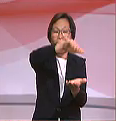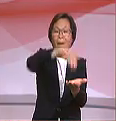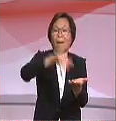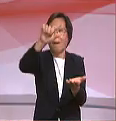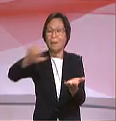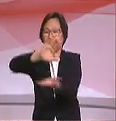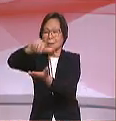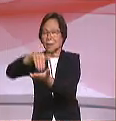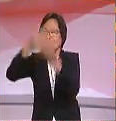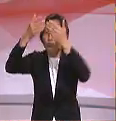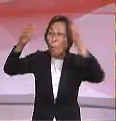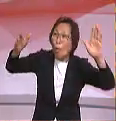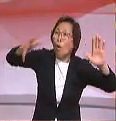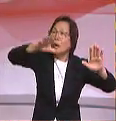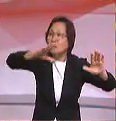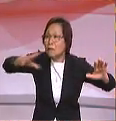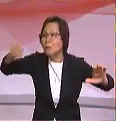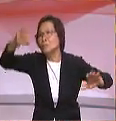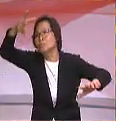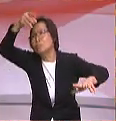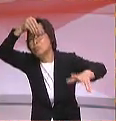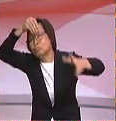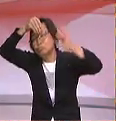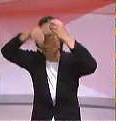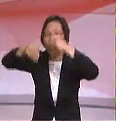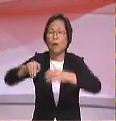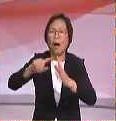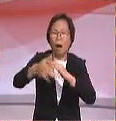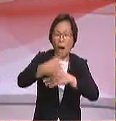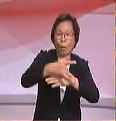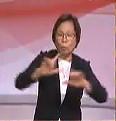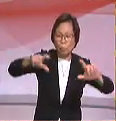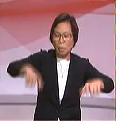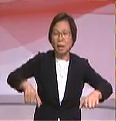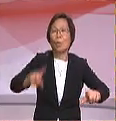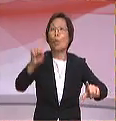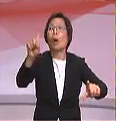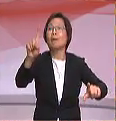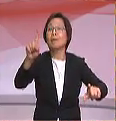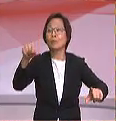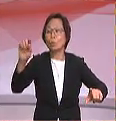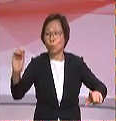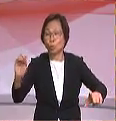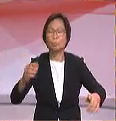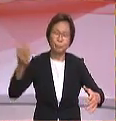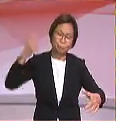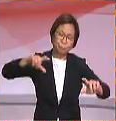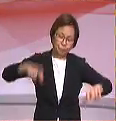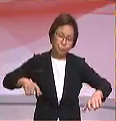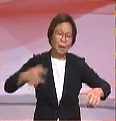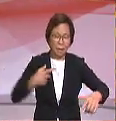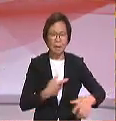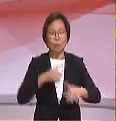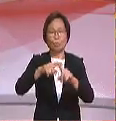pendedahan dan pembelajaran react awal dulu gila kita genepvp walaupun hero yang pertama selepas to